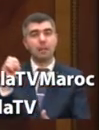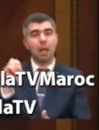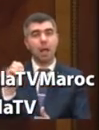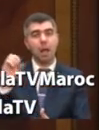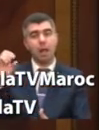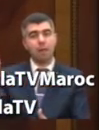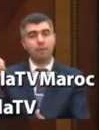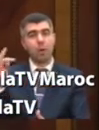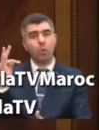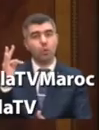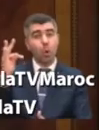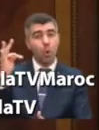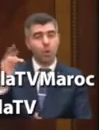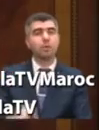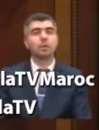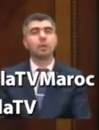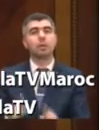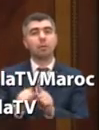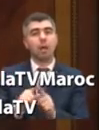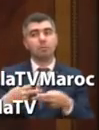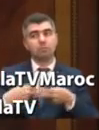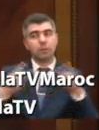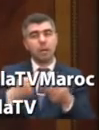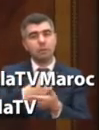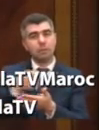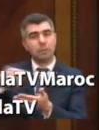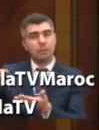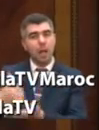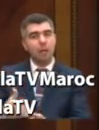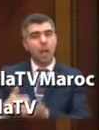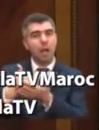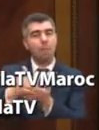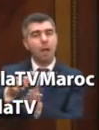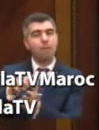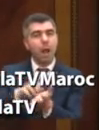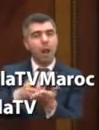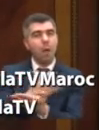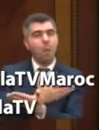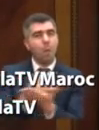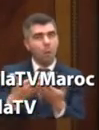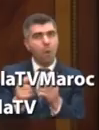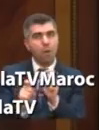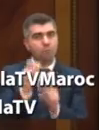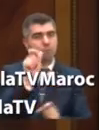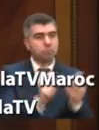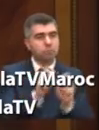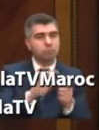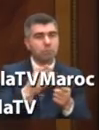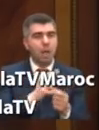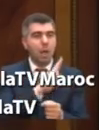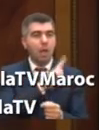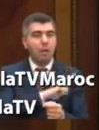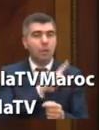تخصيص 70,000 هكتار لهكتار الحبوب، ومواصلة تسويق التركيبات السمادية والتأمين اللي وصلت تقريبا